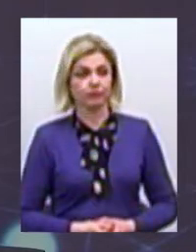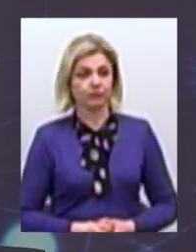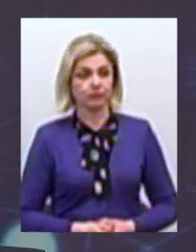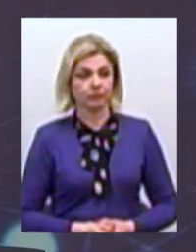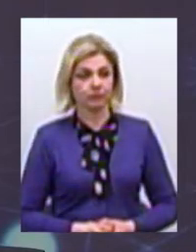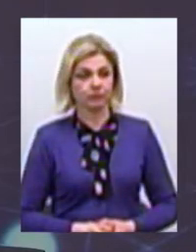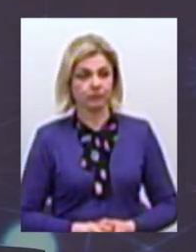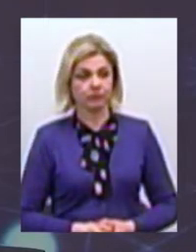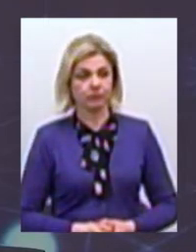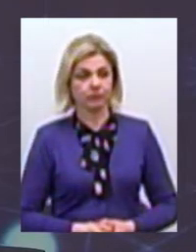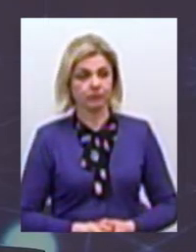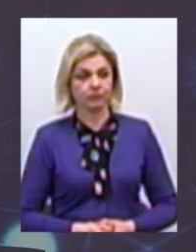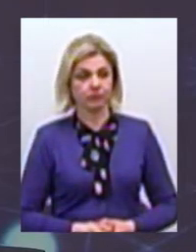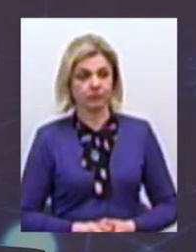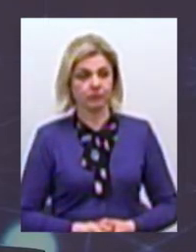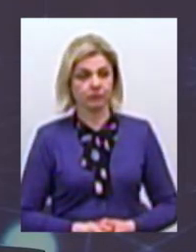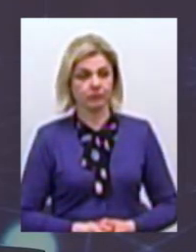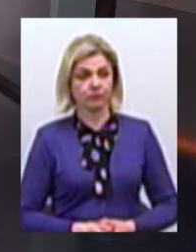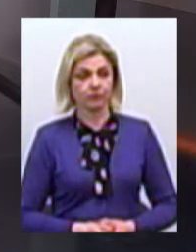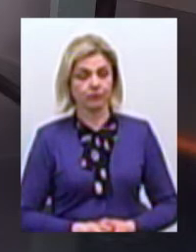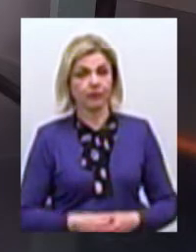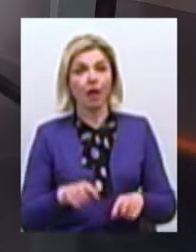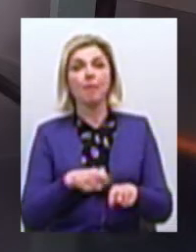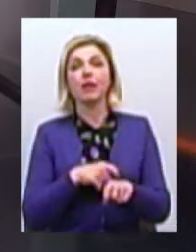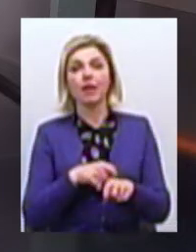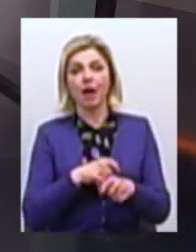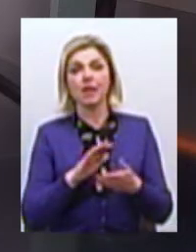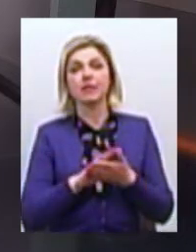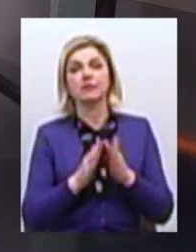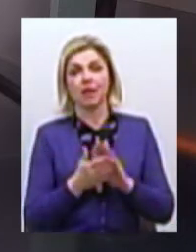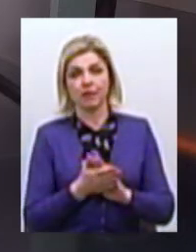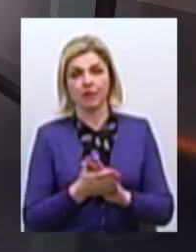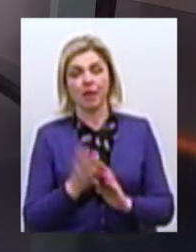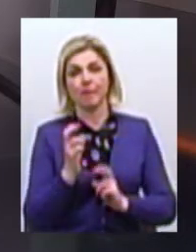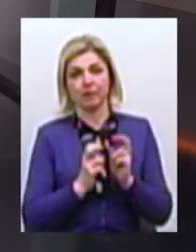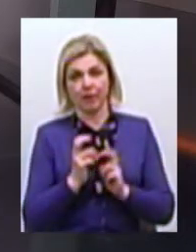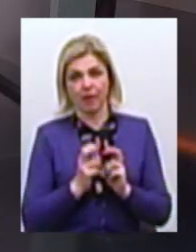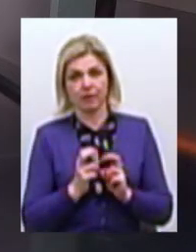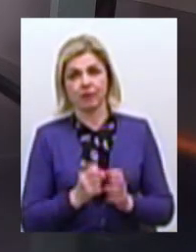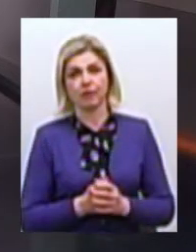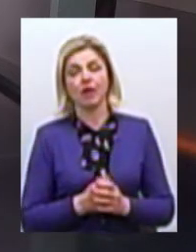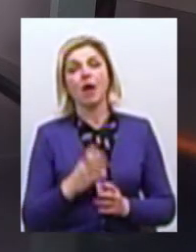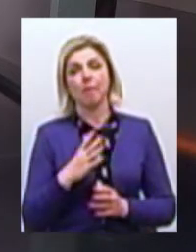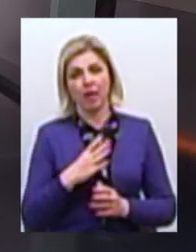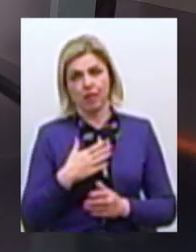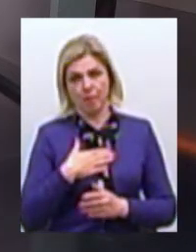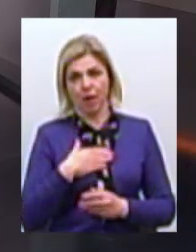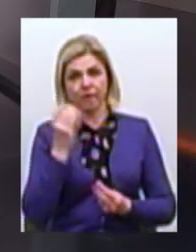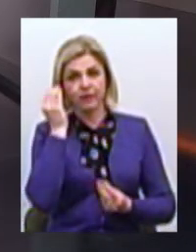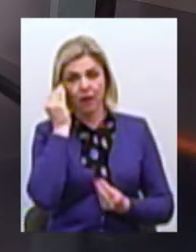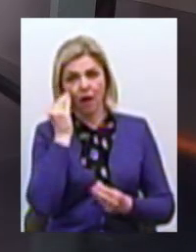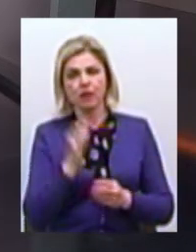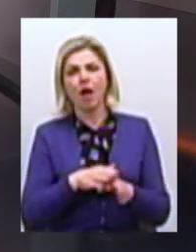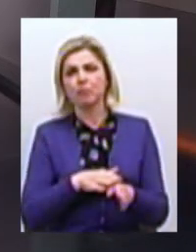Ну, було, я вже говорив. Матеріальний стан підприємства. Да, матеріальне. Касаємо матеріального положення підприємства. Був, на мій взгляд,